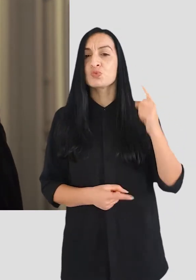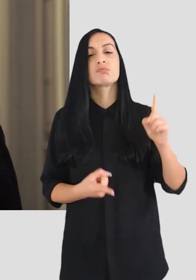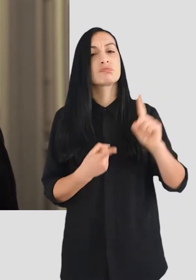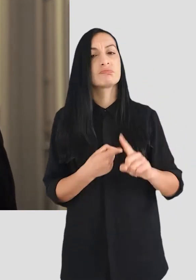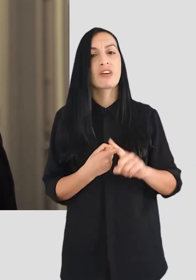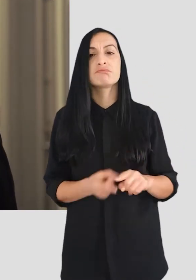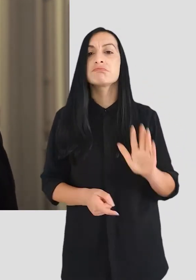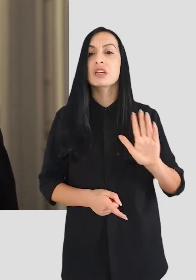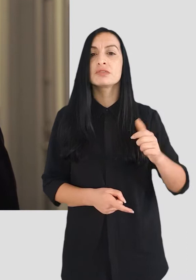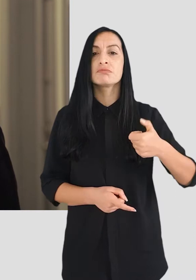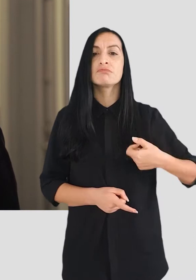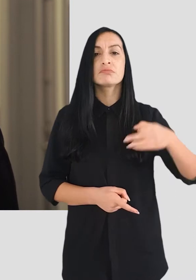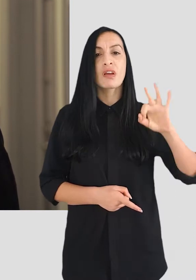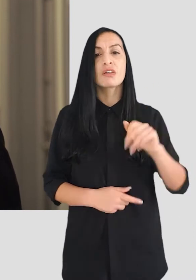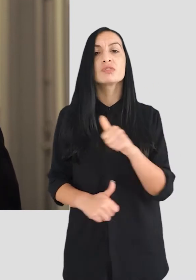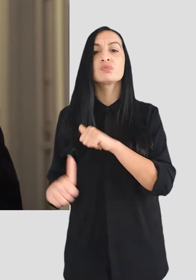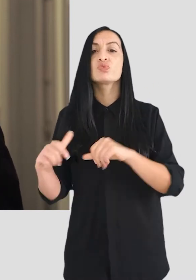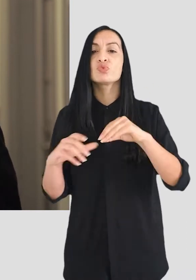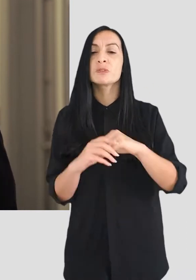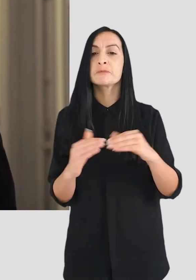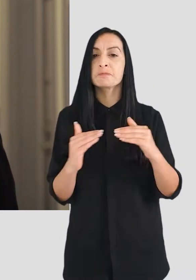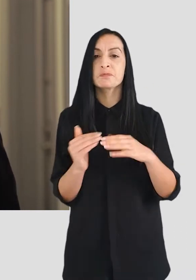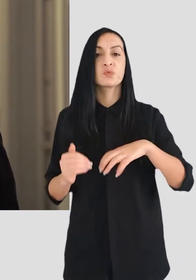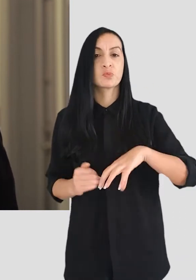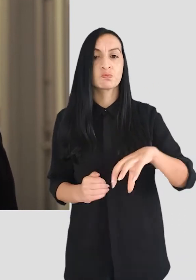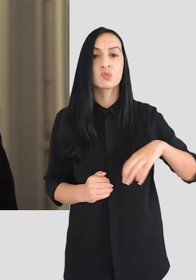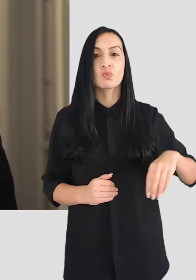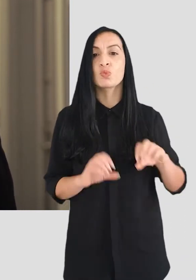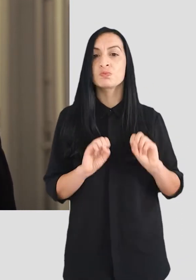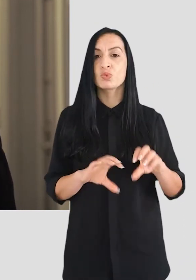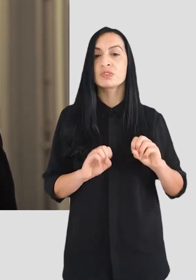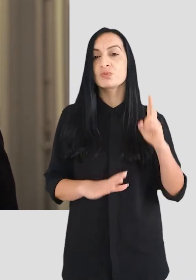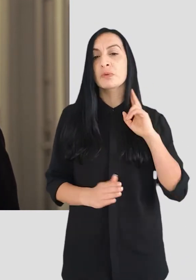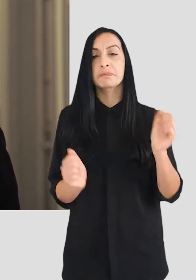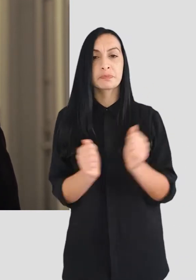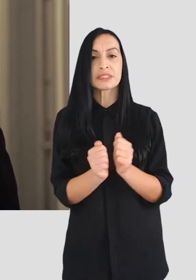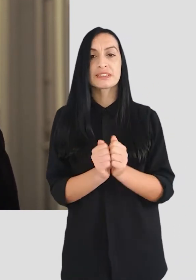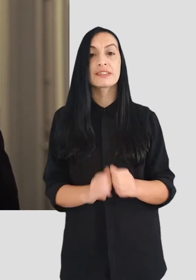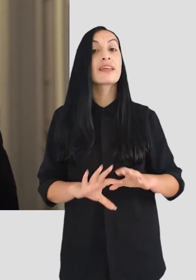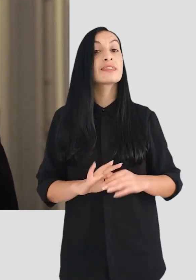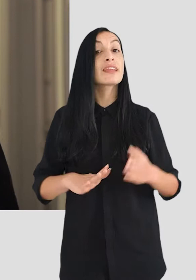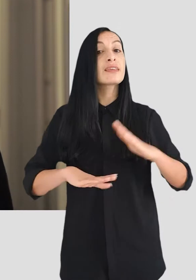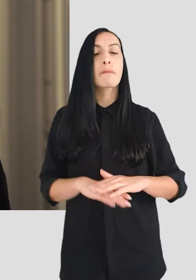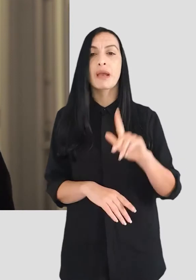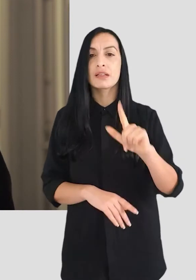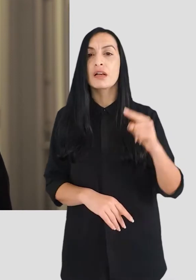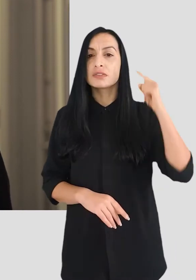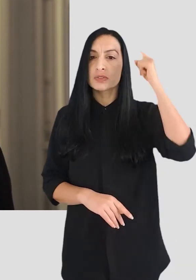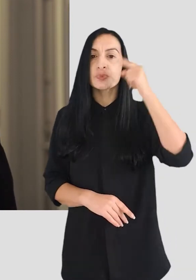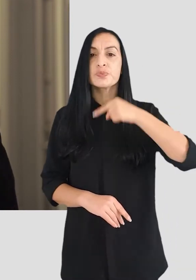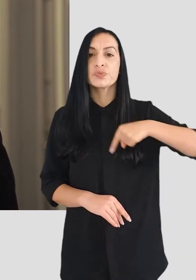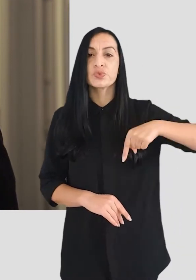fikir oluşmuştu. Aşağı yukarı 50-60 üniversite öğretim üyeleriyle birlikte bunlar değişik